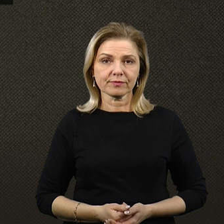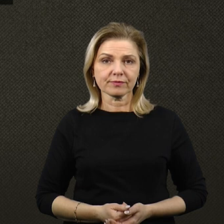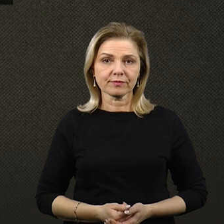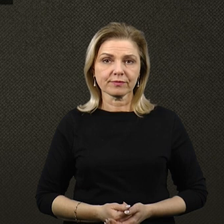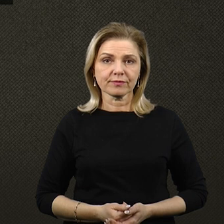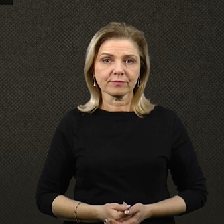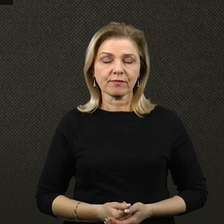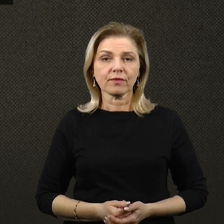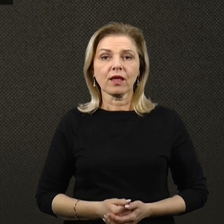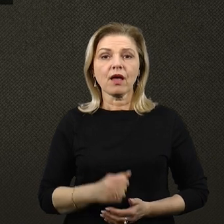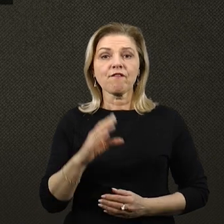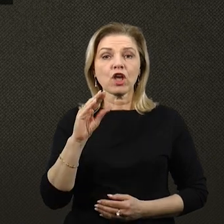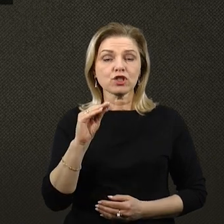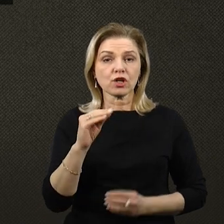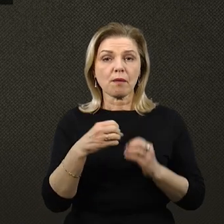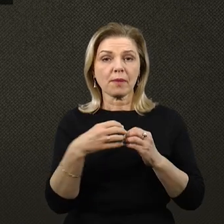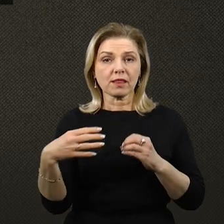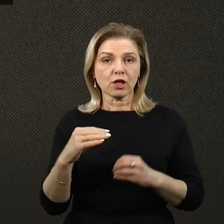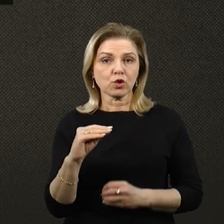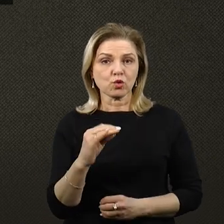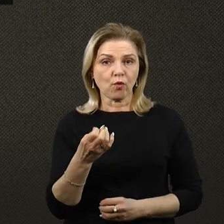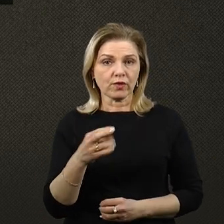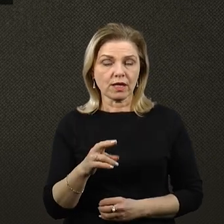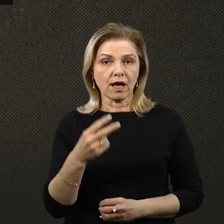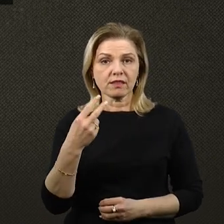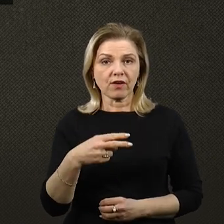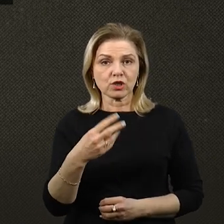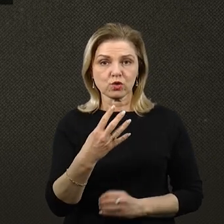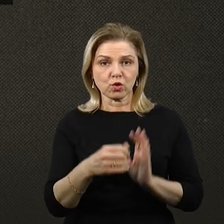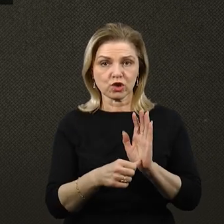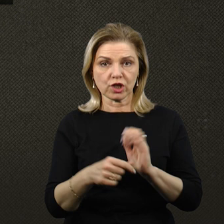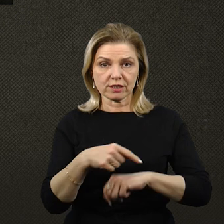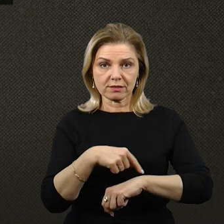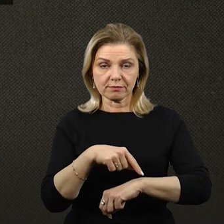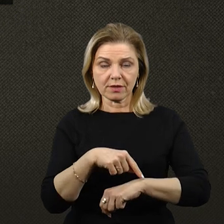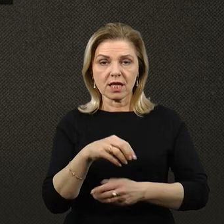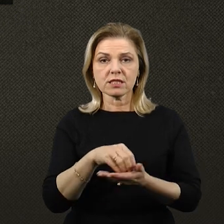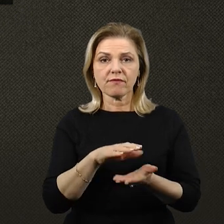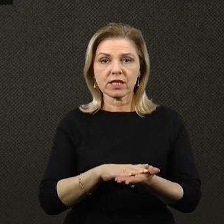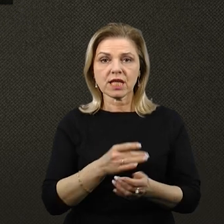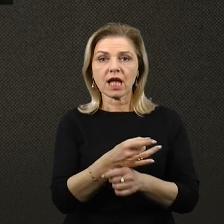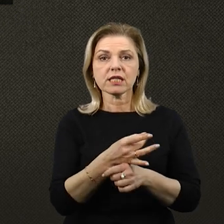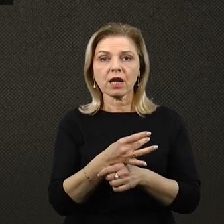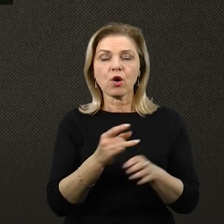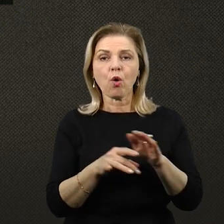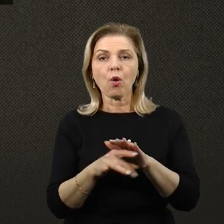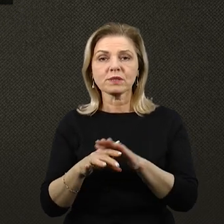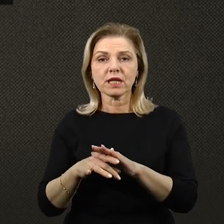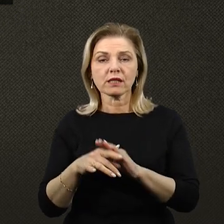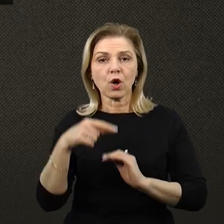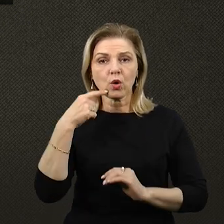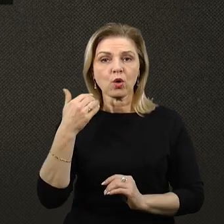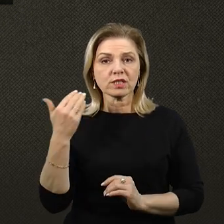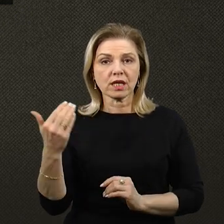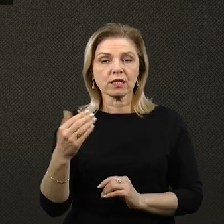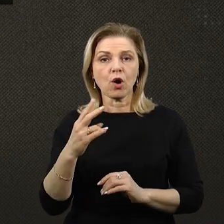Telegram крім того ввечері 15 жовтня у 20:46 зафіксували артилерійські обстріли армії Російської федерації